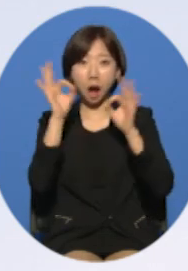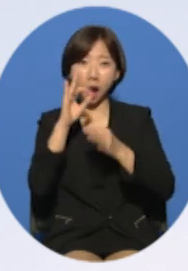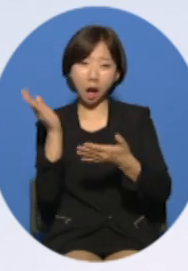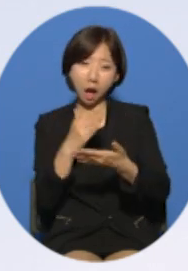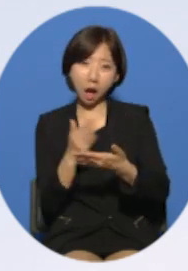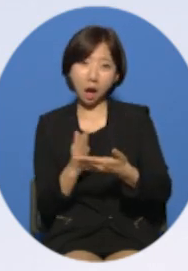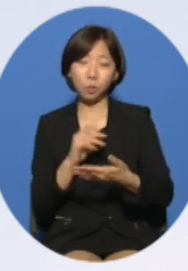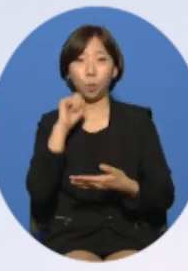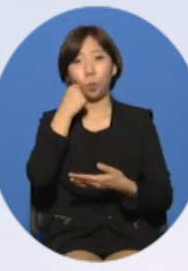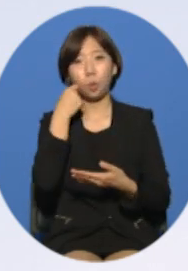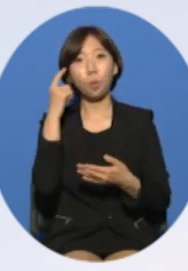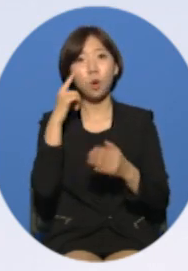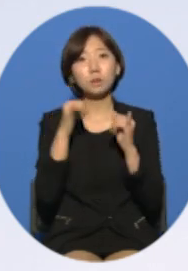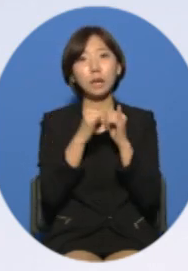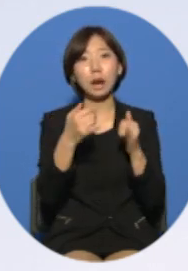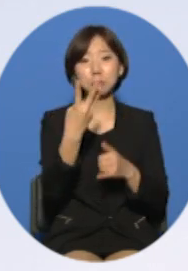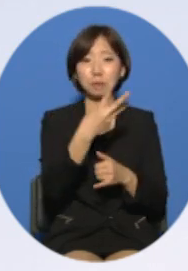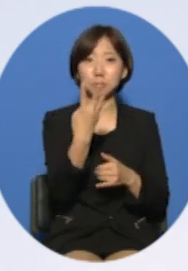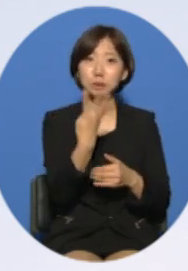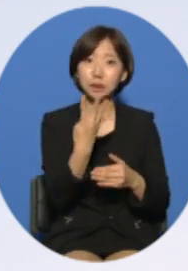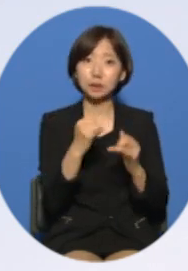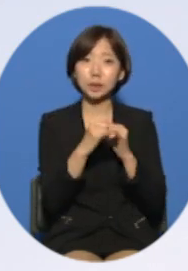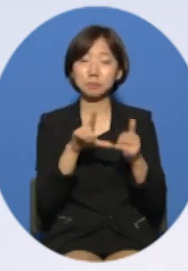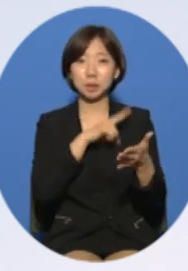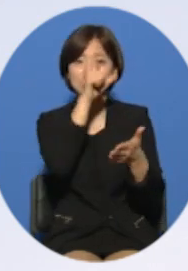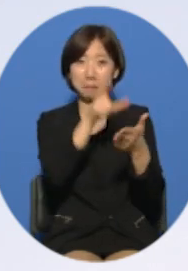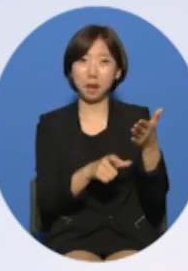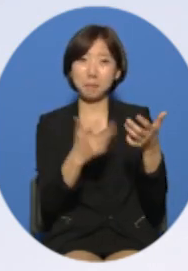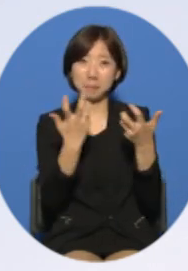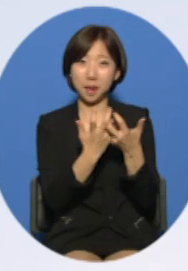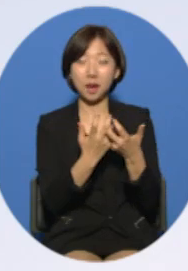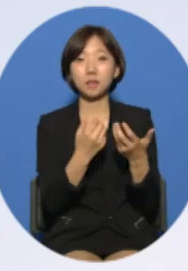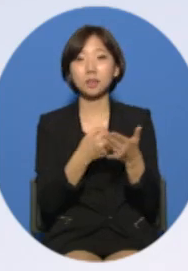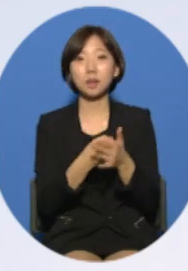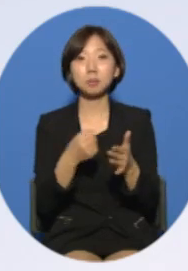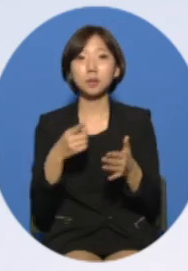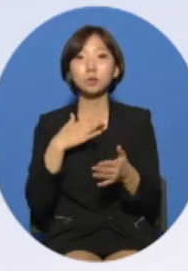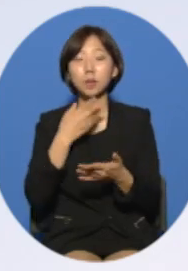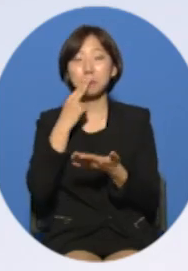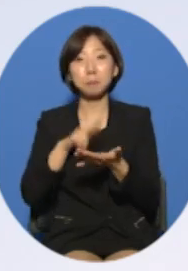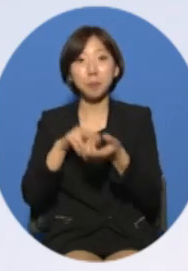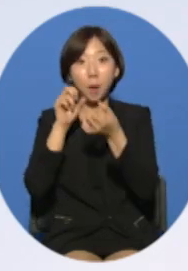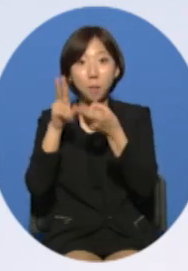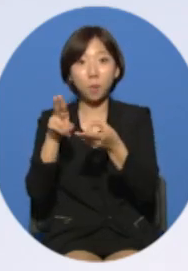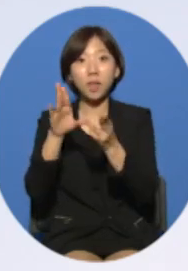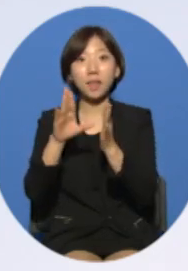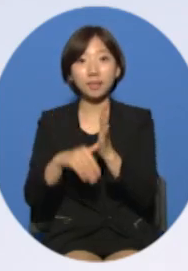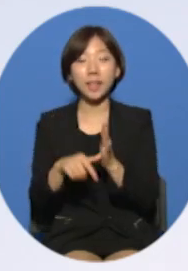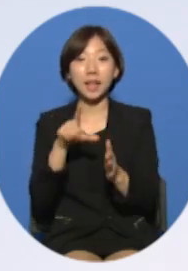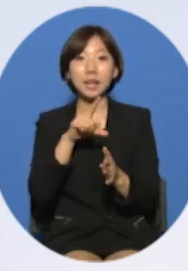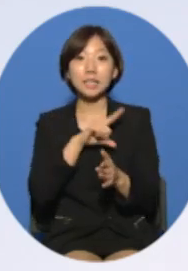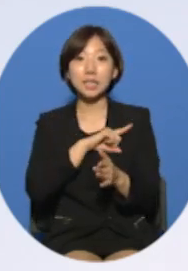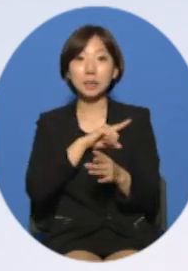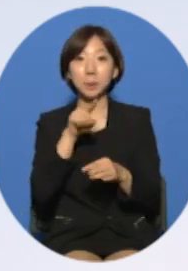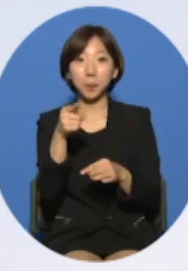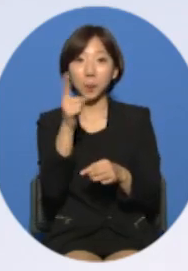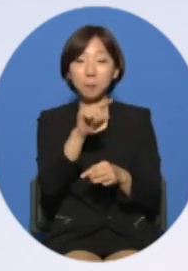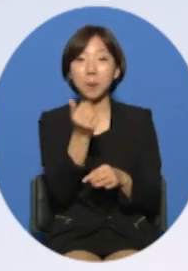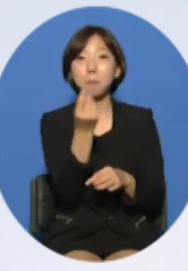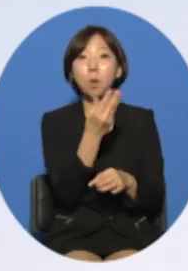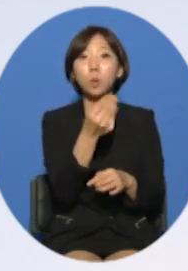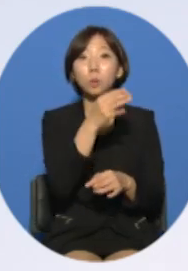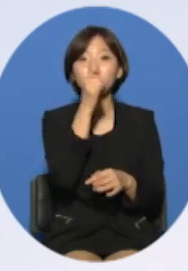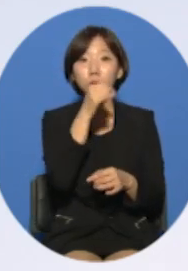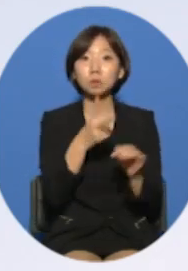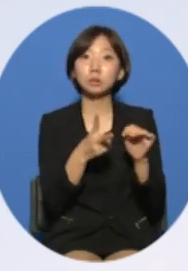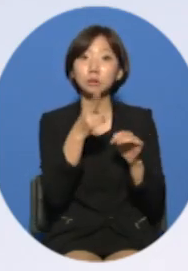그래서 저희들이 선관위에서 보내준 그 투표 안내문에 선거인명부 등재번호 있습니다. 오려서 가지고 오시든지 네. 손에다